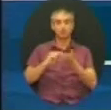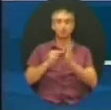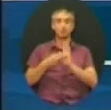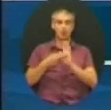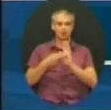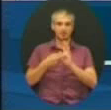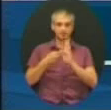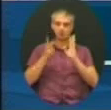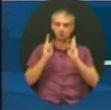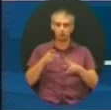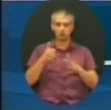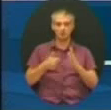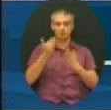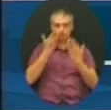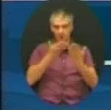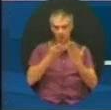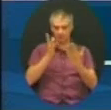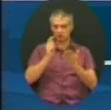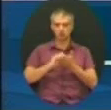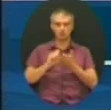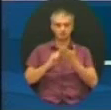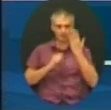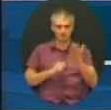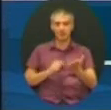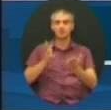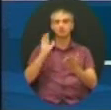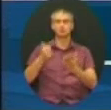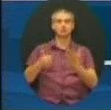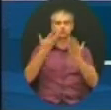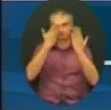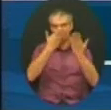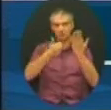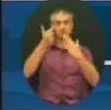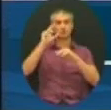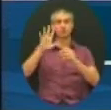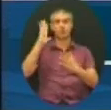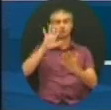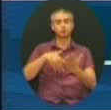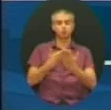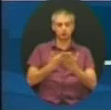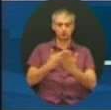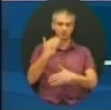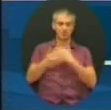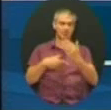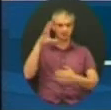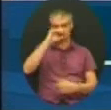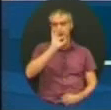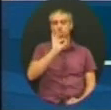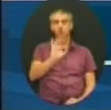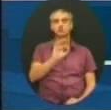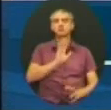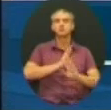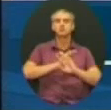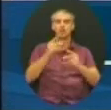פוליטיים. יש מנכ״ל, יש מטה, יש שר, לשר יש חמישה יועצים, תקדם את האג'נדה שלך.